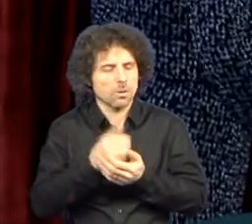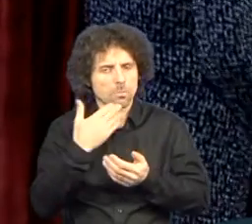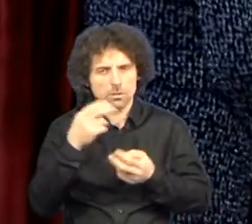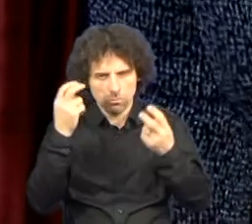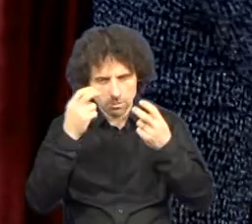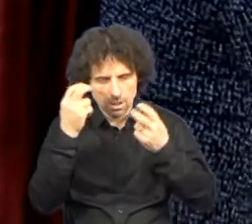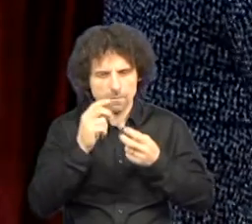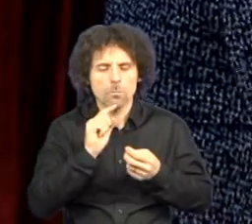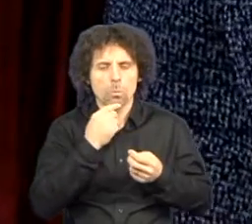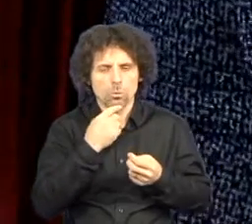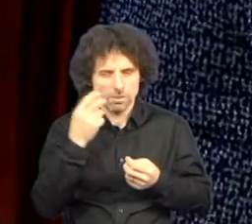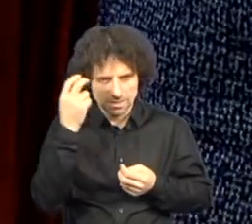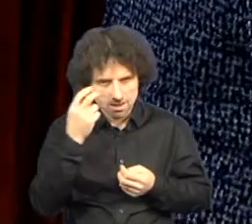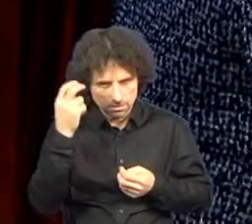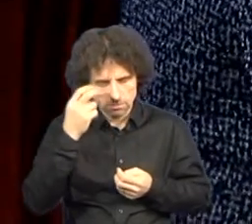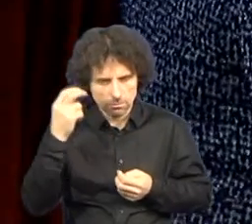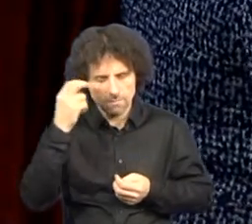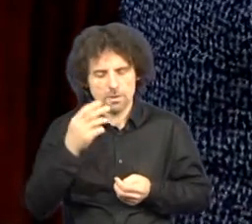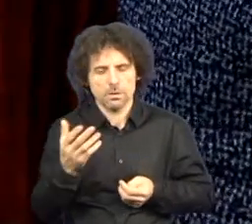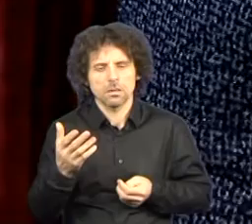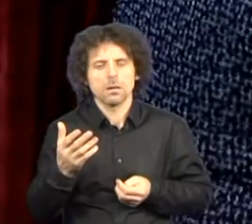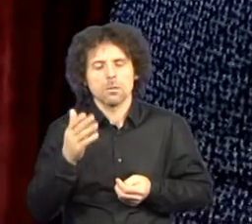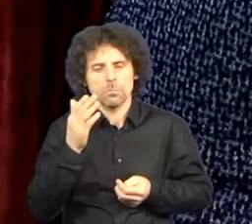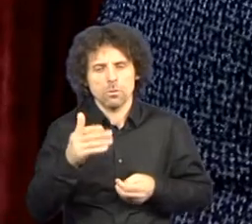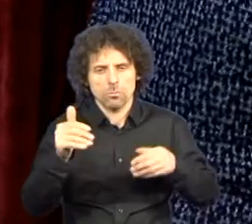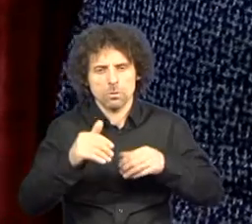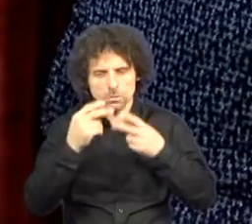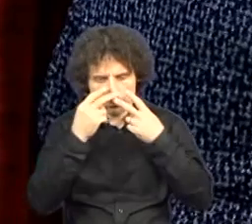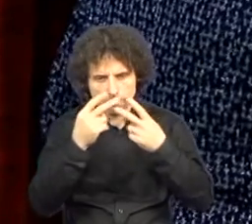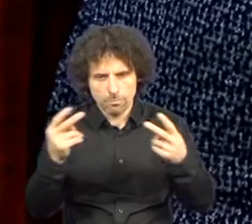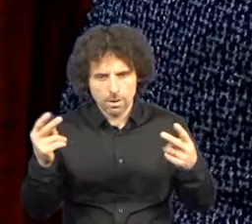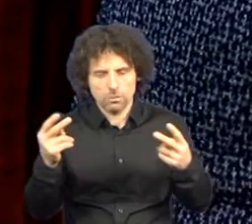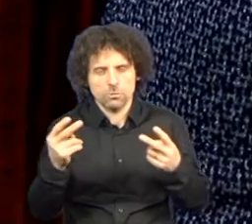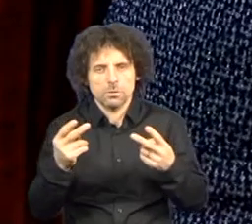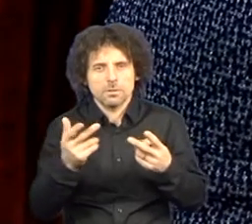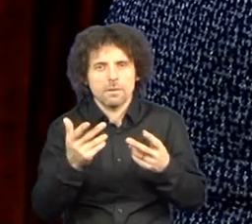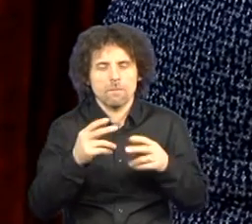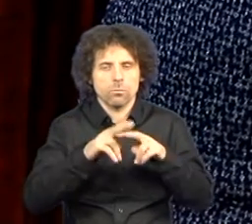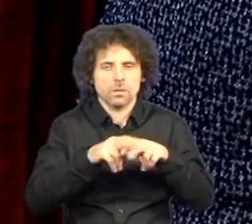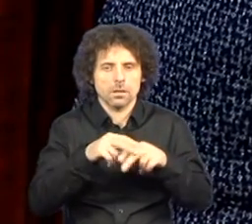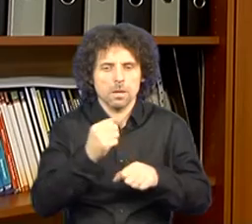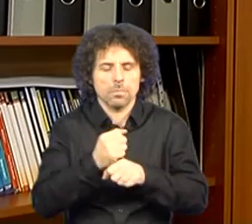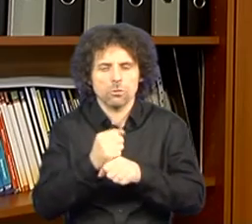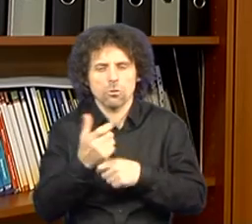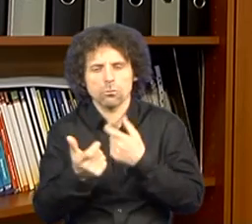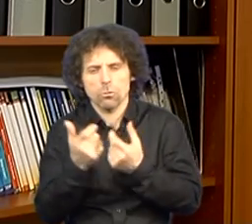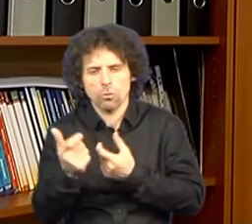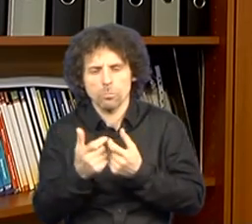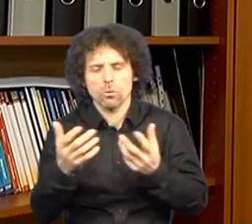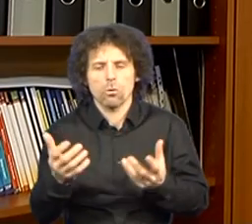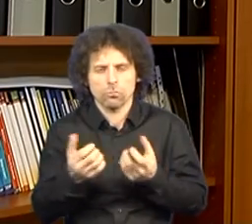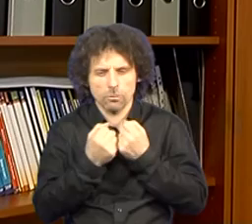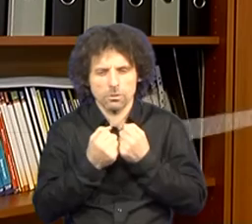ciekawe, młodzież była zainteresowana. Będą mogli zobaczyć nad czym ta fundacja pracuje, jakie ma